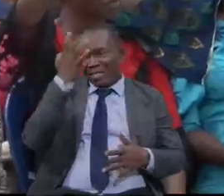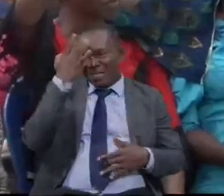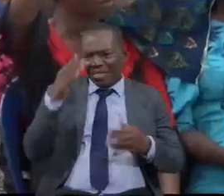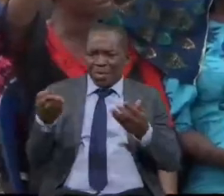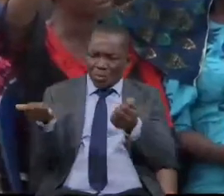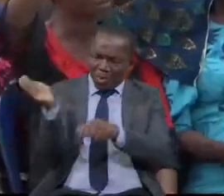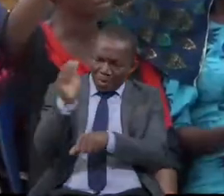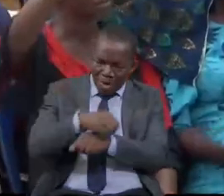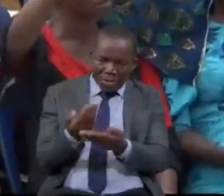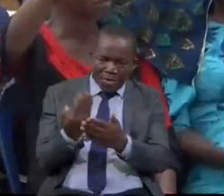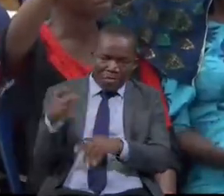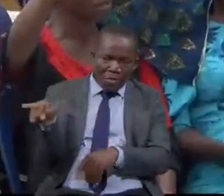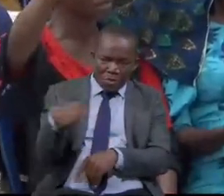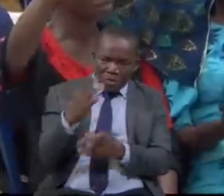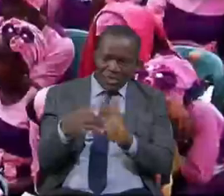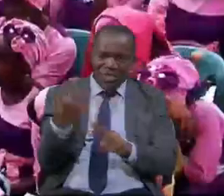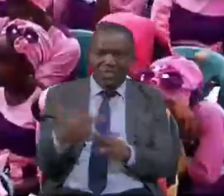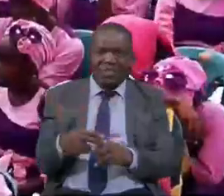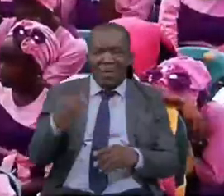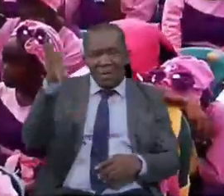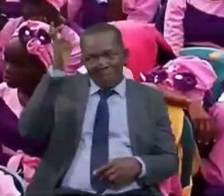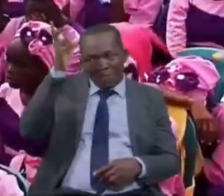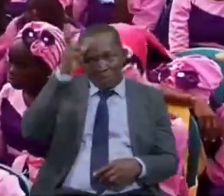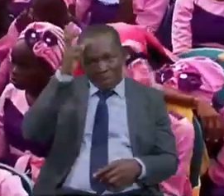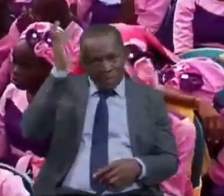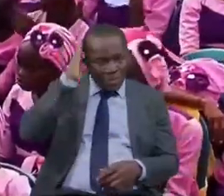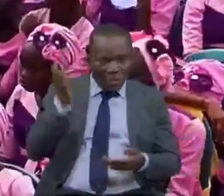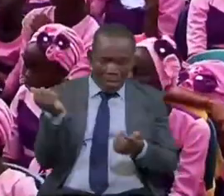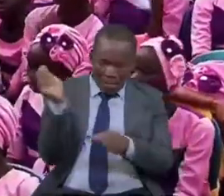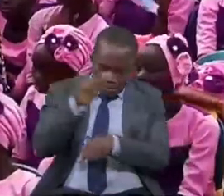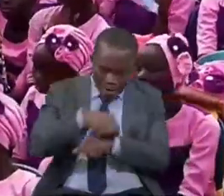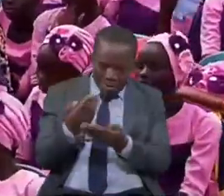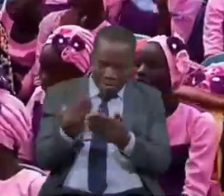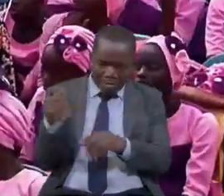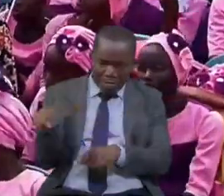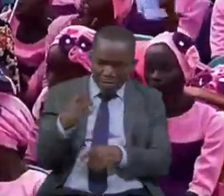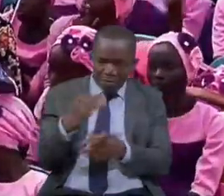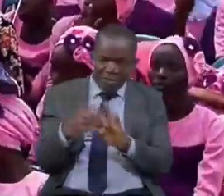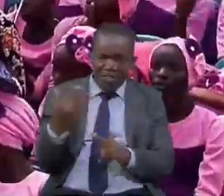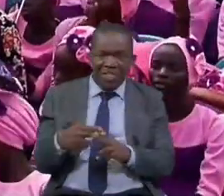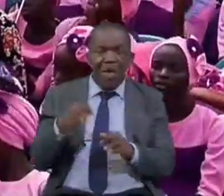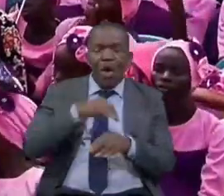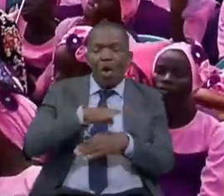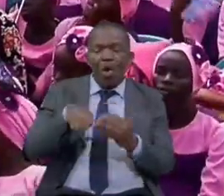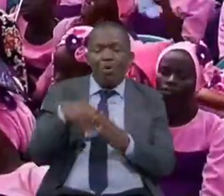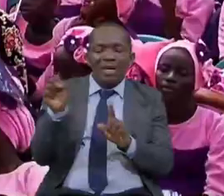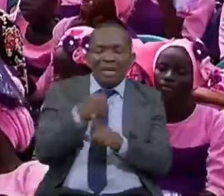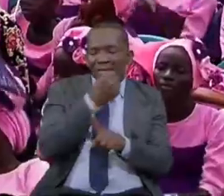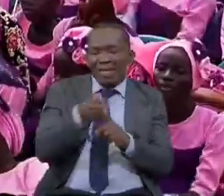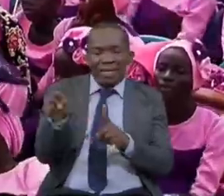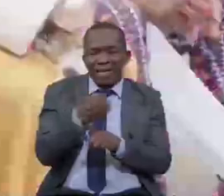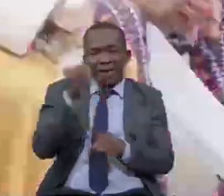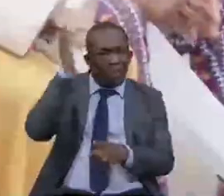Les démons vont fléchir devant toi. Toutes ces attaques et toutes ces afflictions vont fléchir devant toi au nom